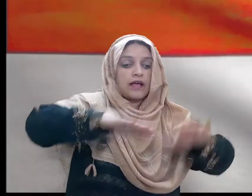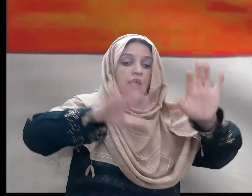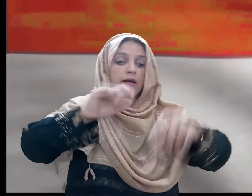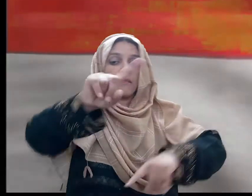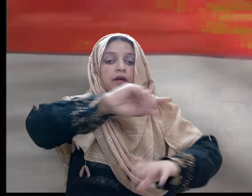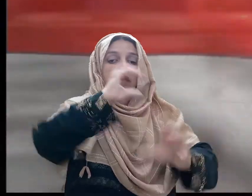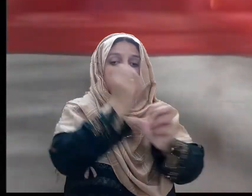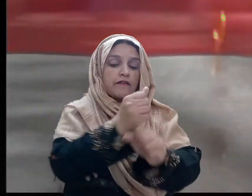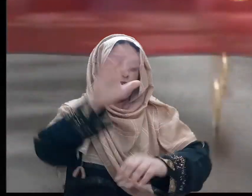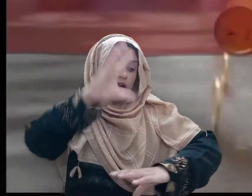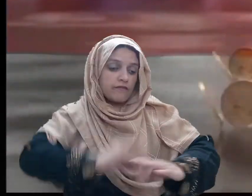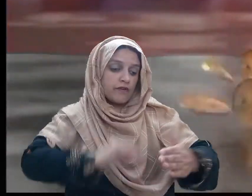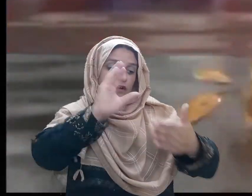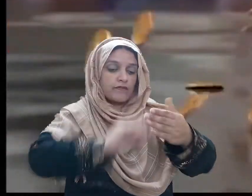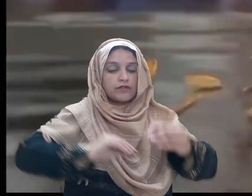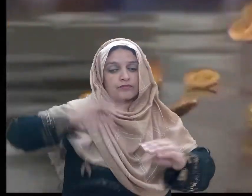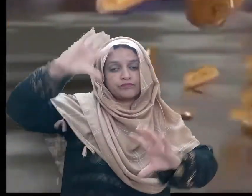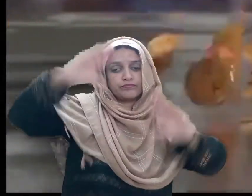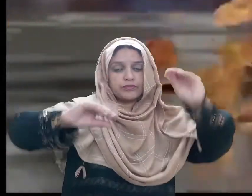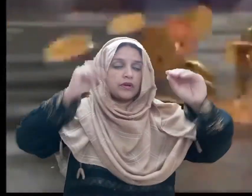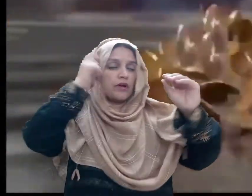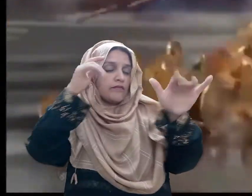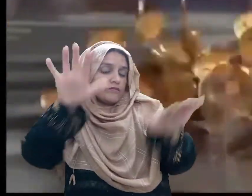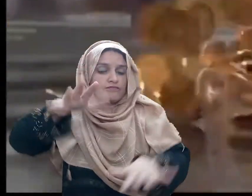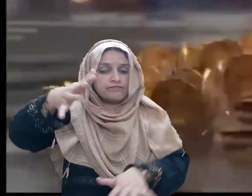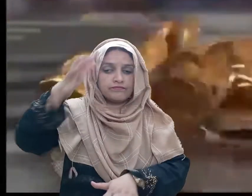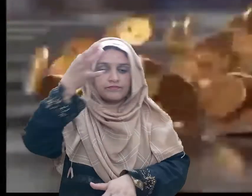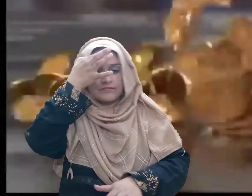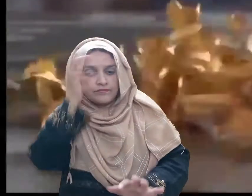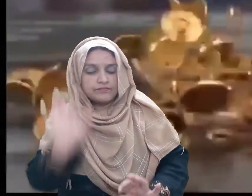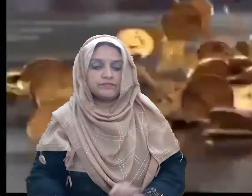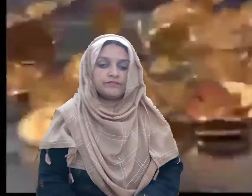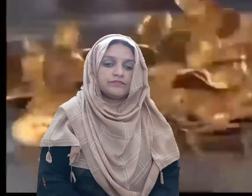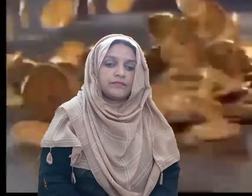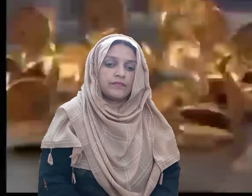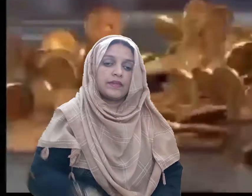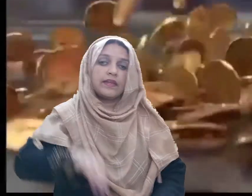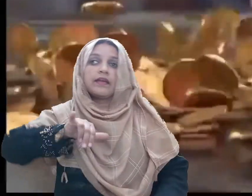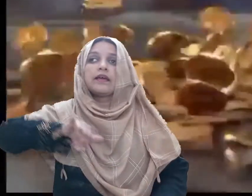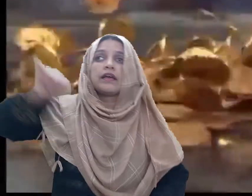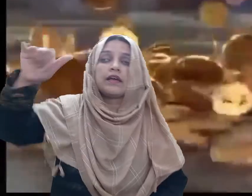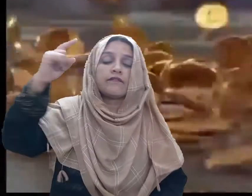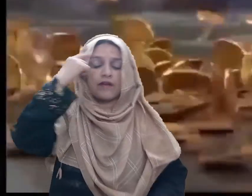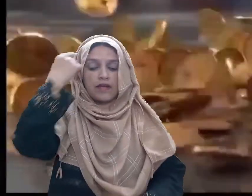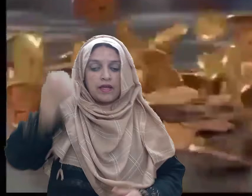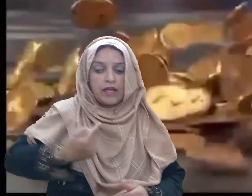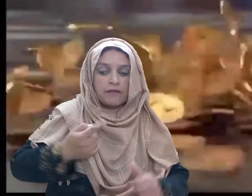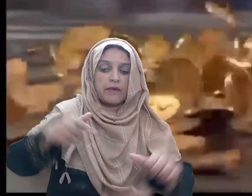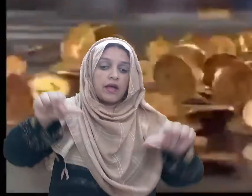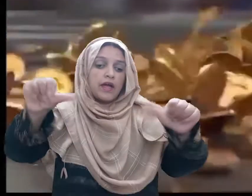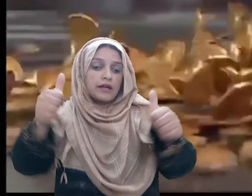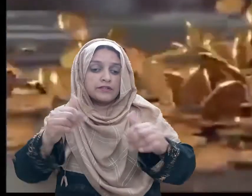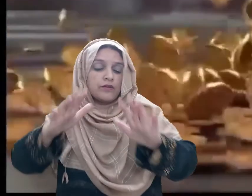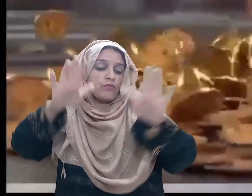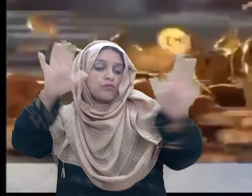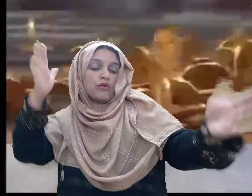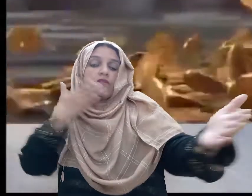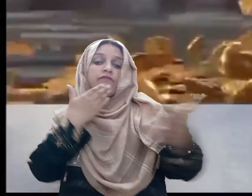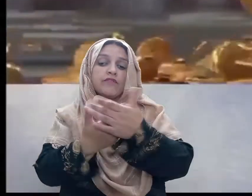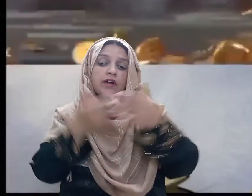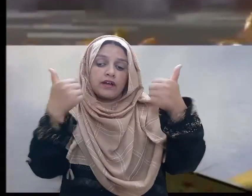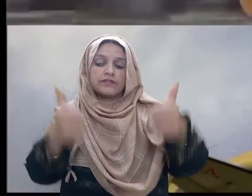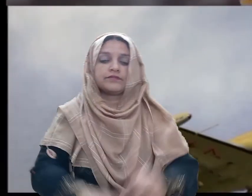کئی جزائر بہت چھوٹے اور کئی بہت بڑے ہیں۔ انڈونیشیا بھی اپنی افواج اور دفاع پہ ایک بہت بڑی رقم خرچ کرتا